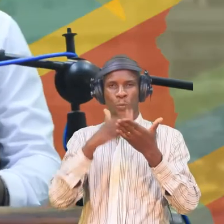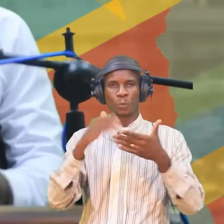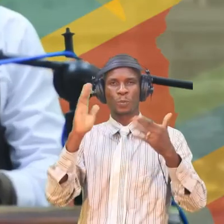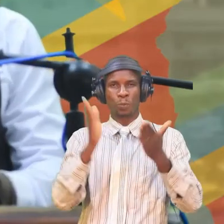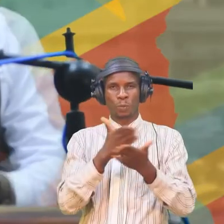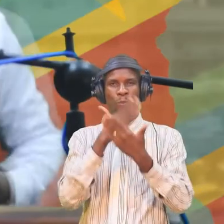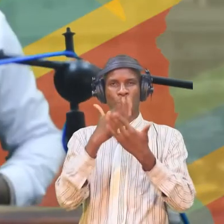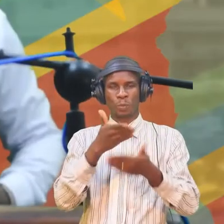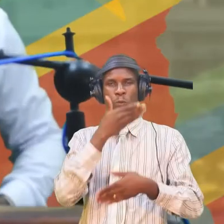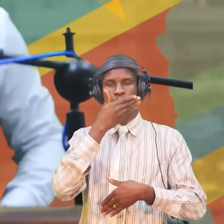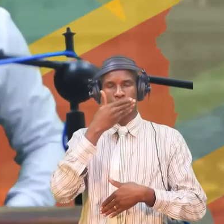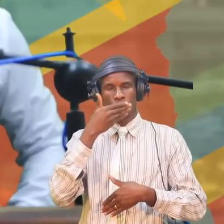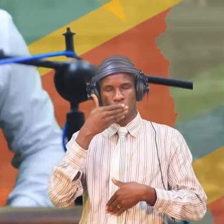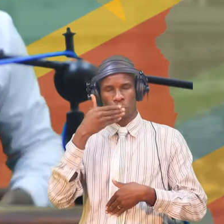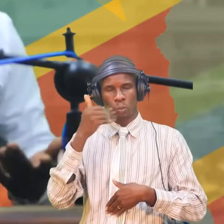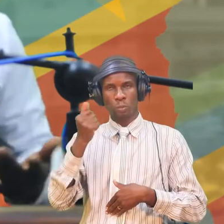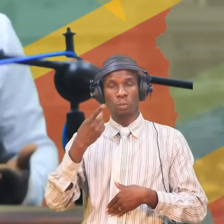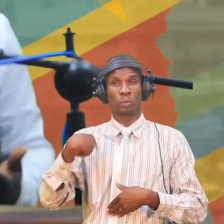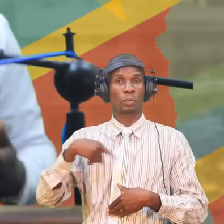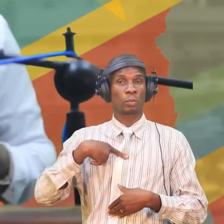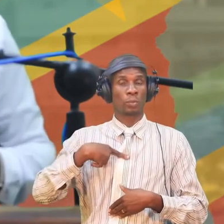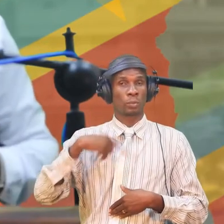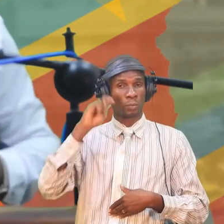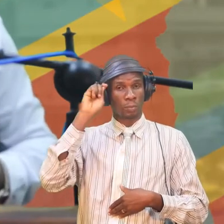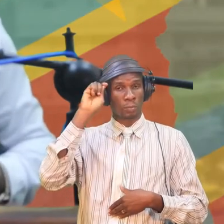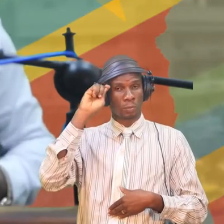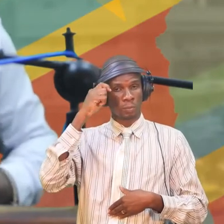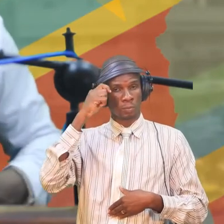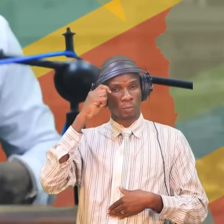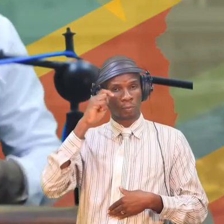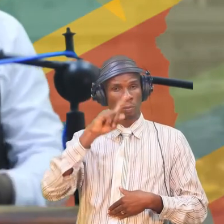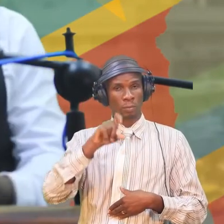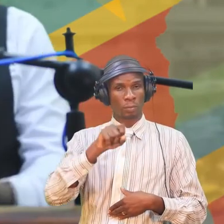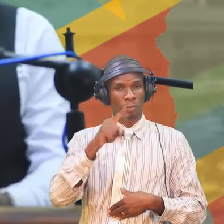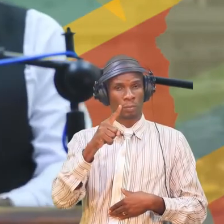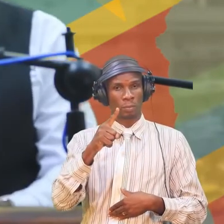Merci à la chorale que nous avons retenu de plusieurs